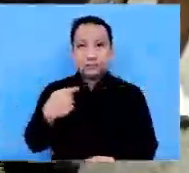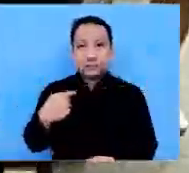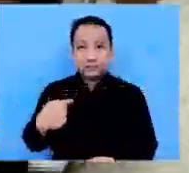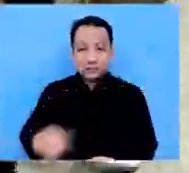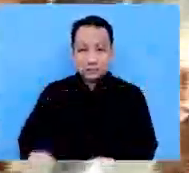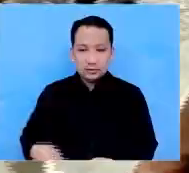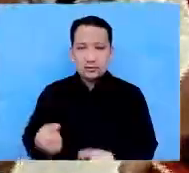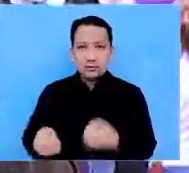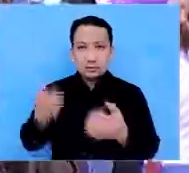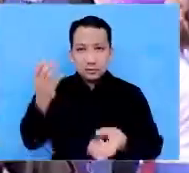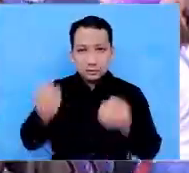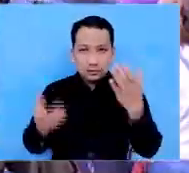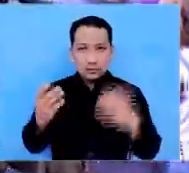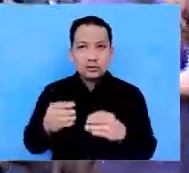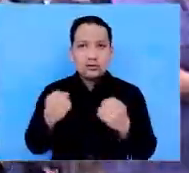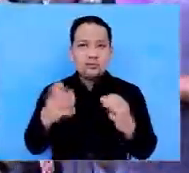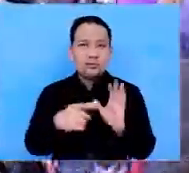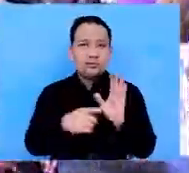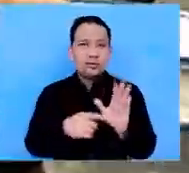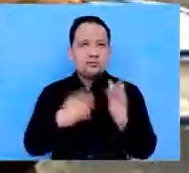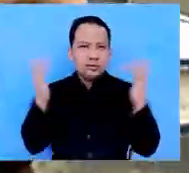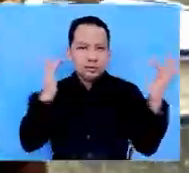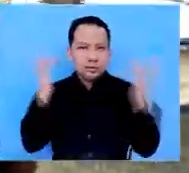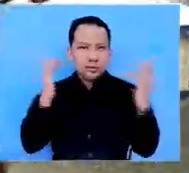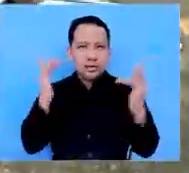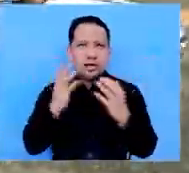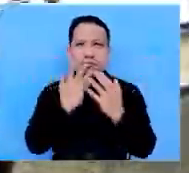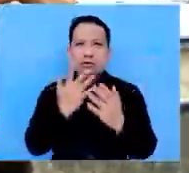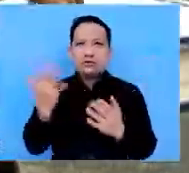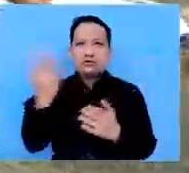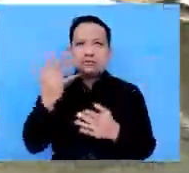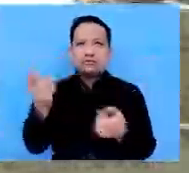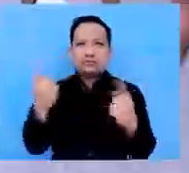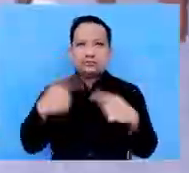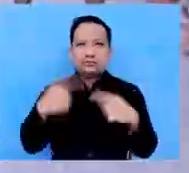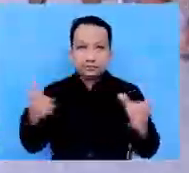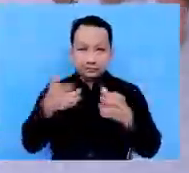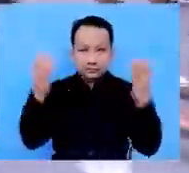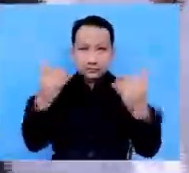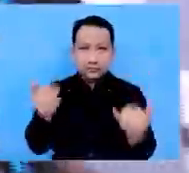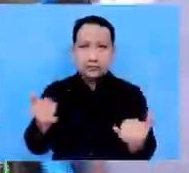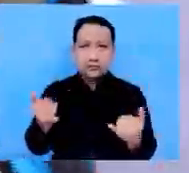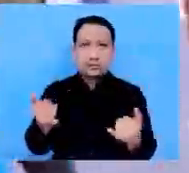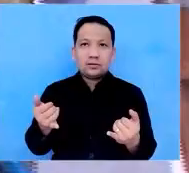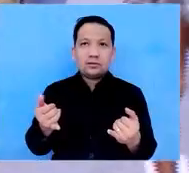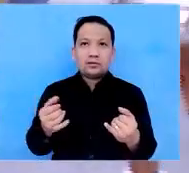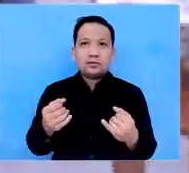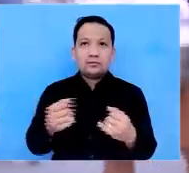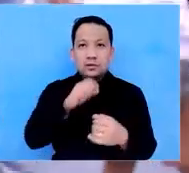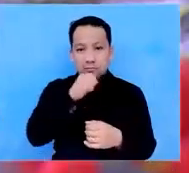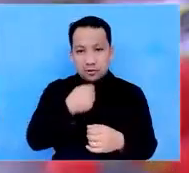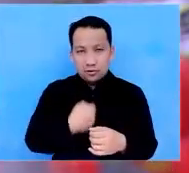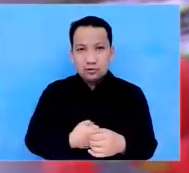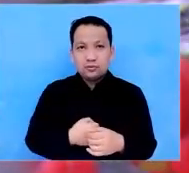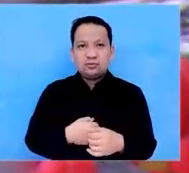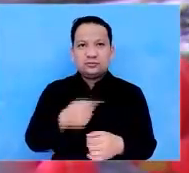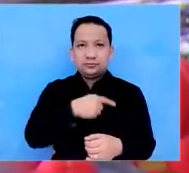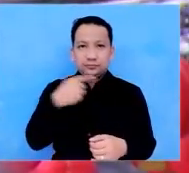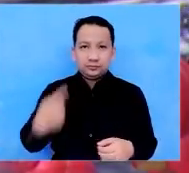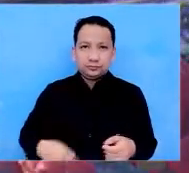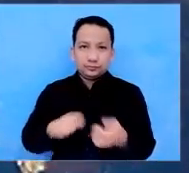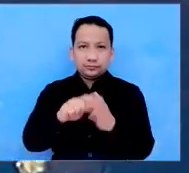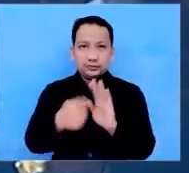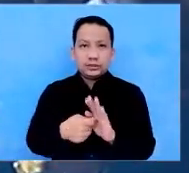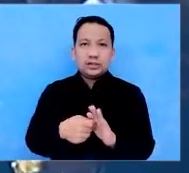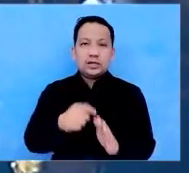Kasabay nila, mas maingay at mas makulay ang naging selebrasyon lalo na sa pinakamatandang Chinatown sa mundo, ang